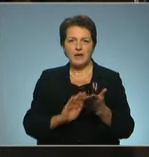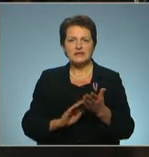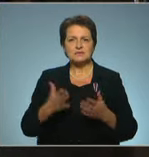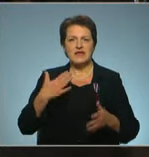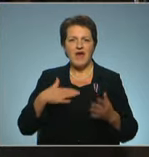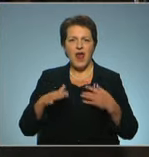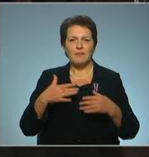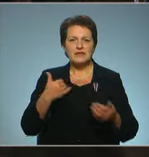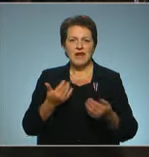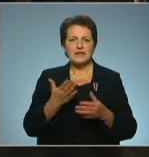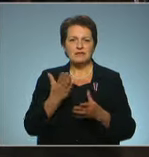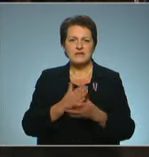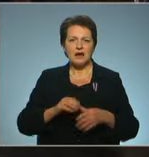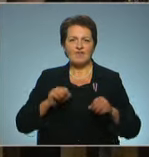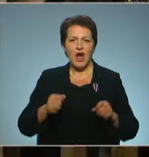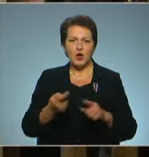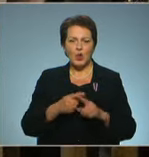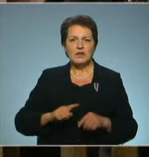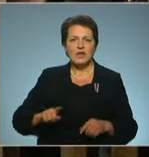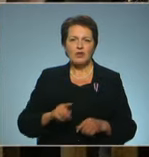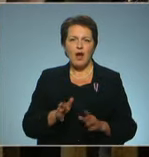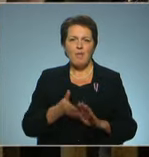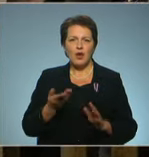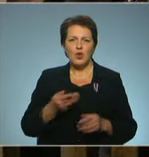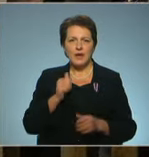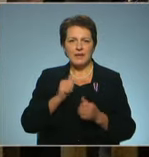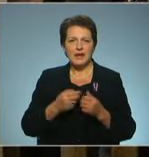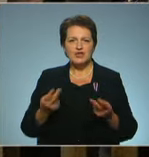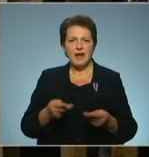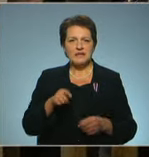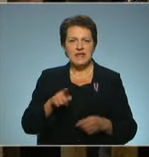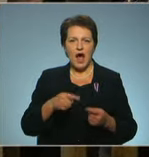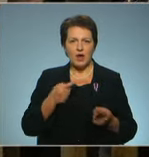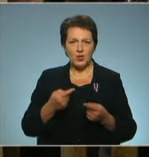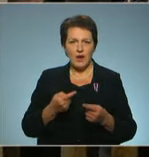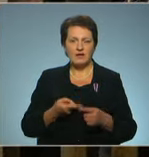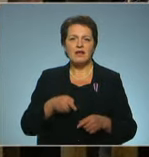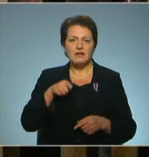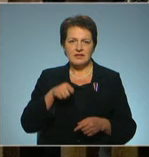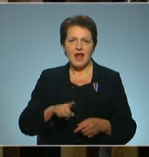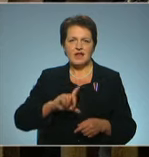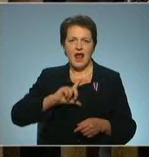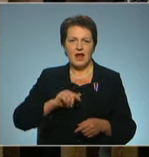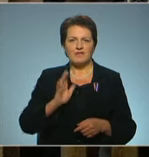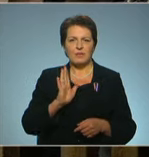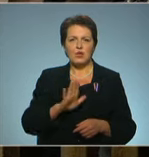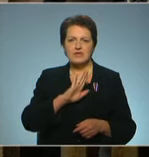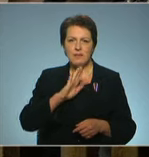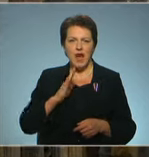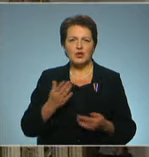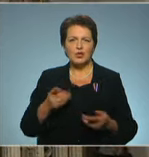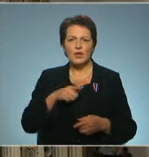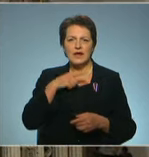attiecības starp varu un tautu, par ko bieži mēdz tā runāt. Tad Latvija būs māte, kuru